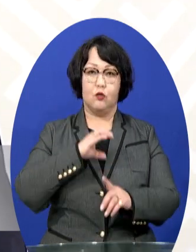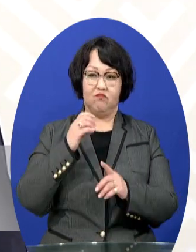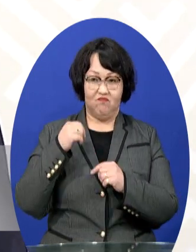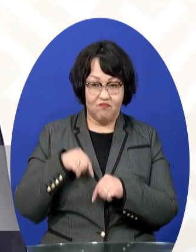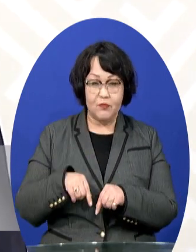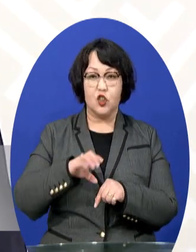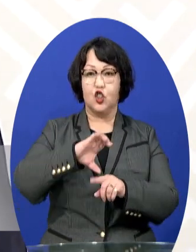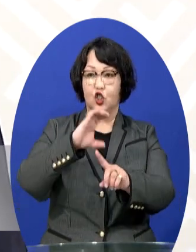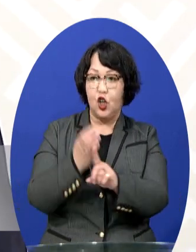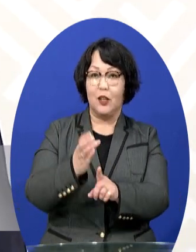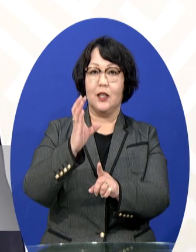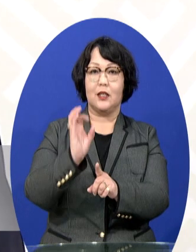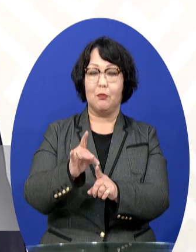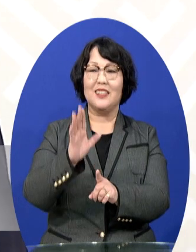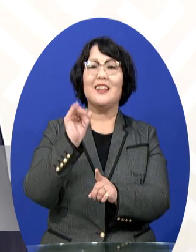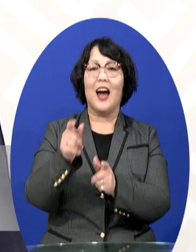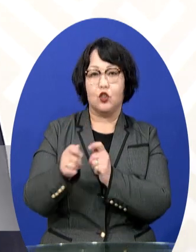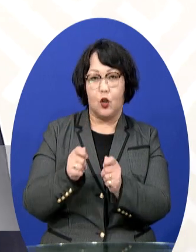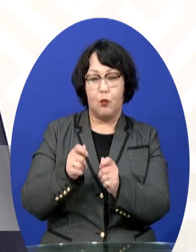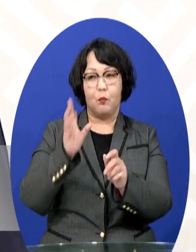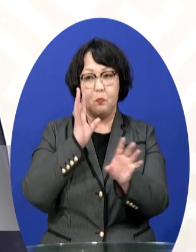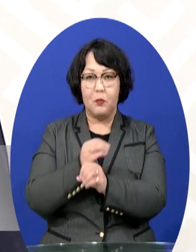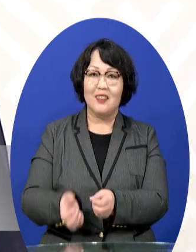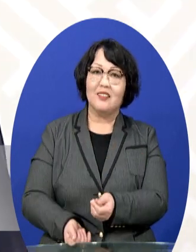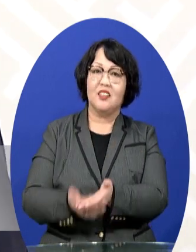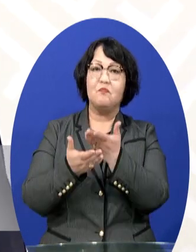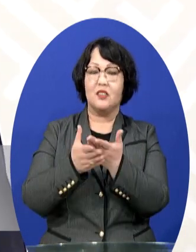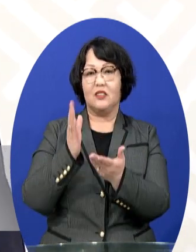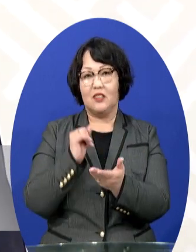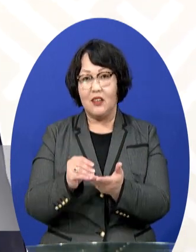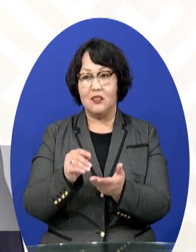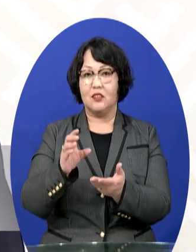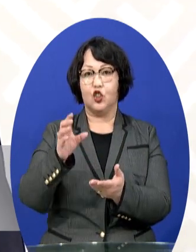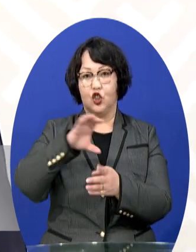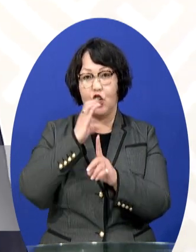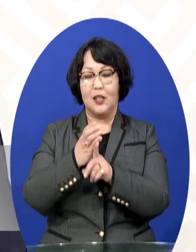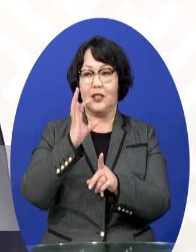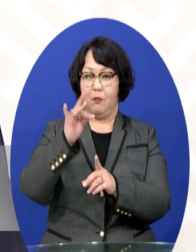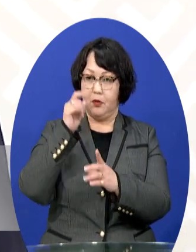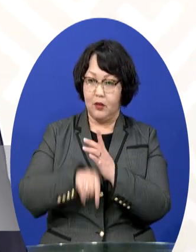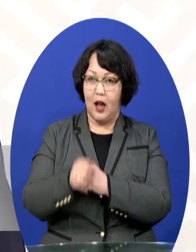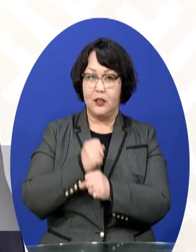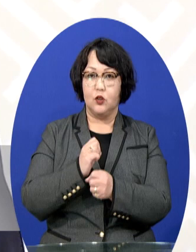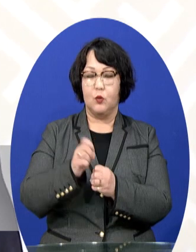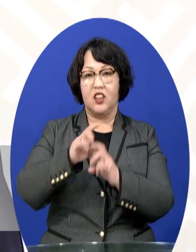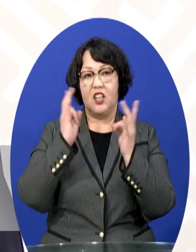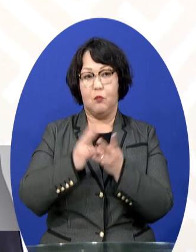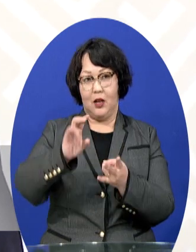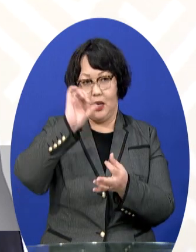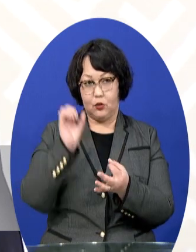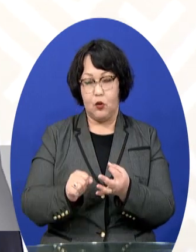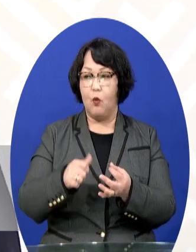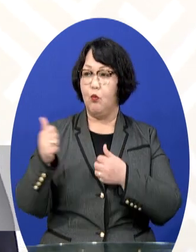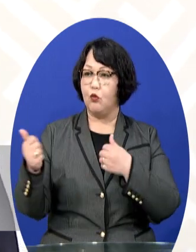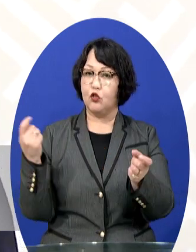салбарт хэрхэн зохицуулалт хийх юм, хэрхэн дэмжих юм, хэрхэн энэ салбарт ажиллаж байгаа хүмүүсийн нийгмийн асуудлыг бусад бүх оролцогч талуудын